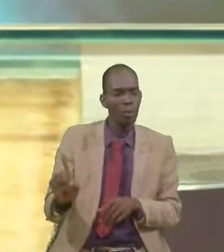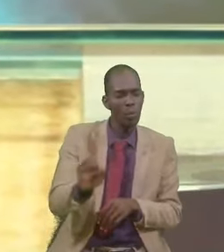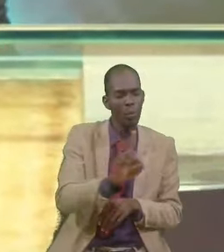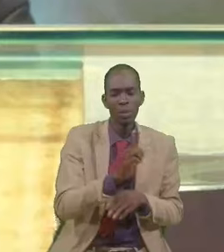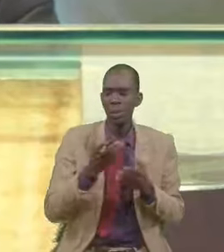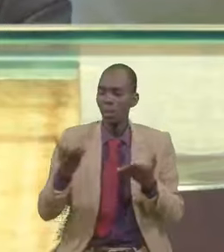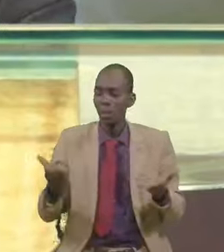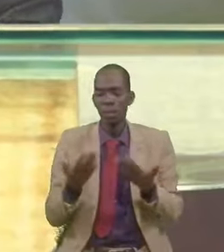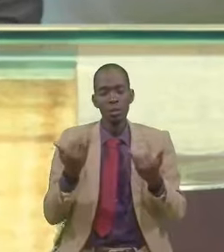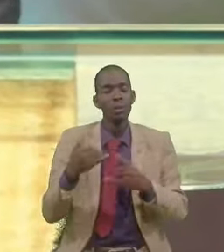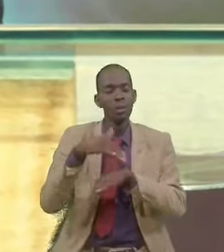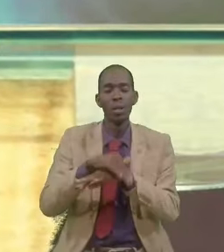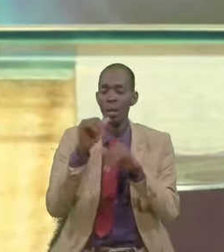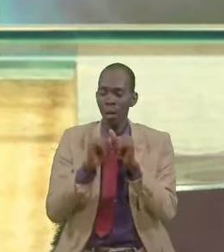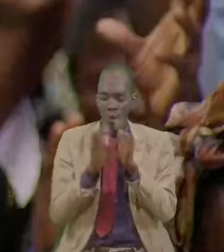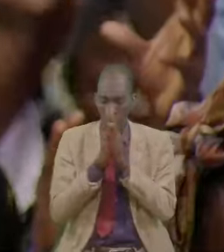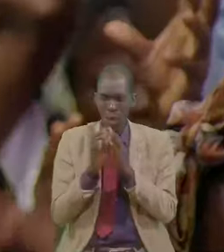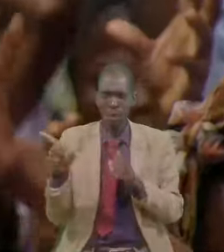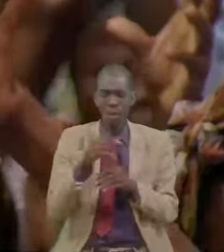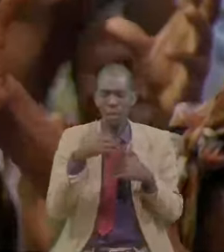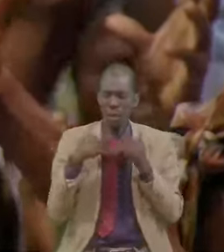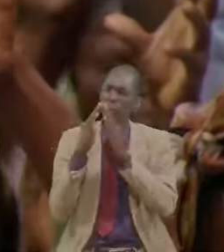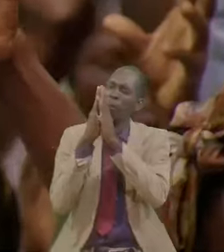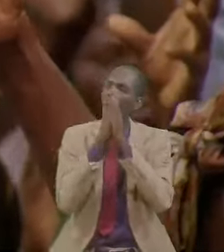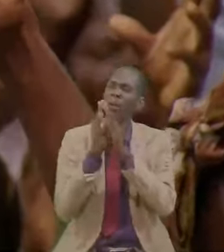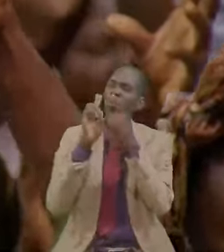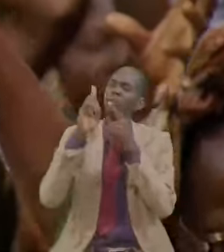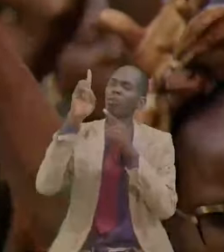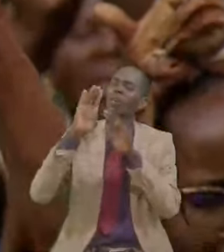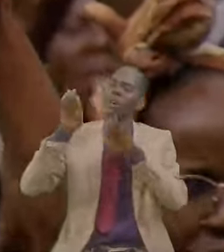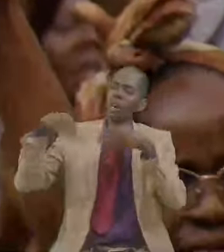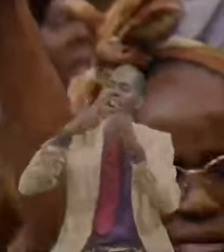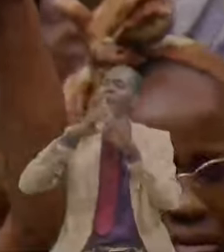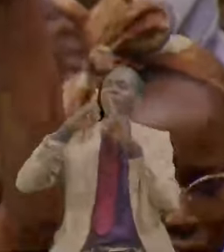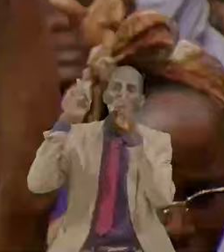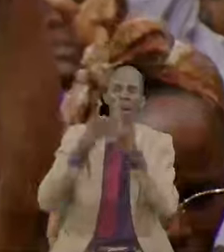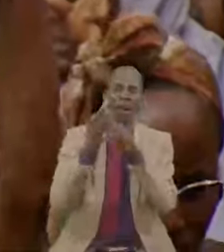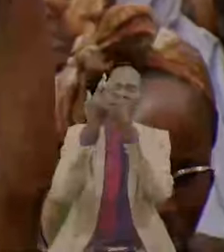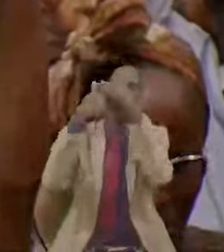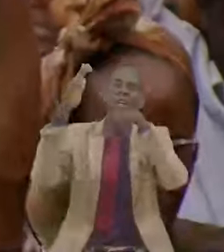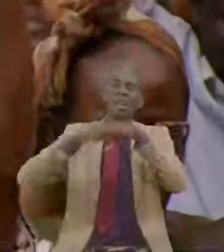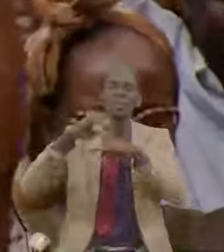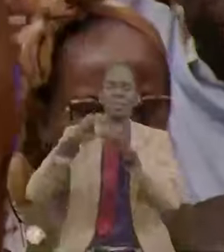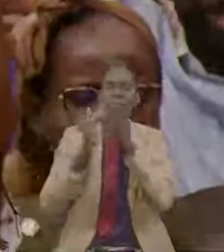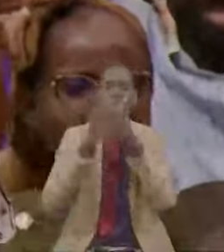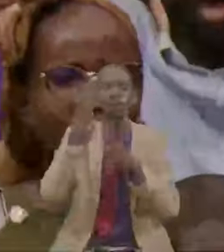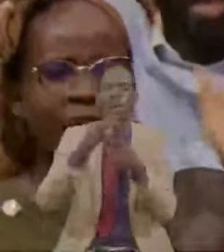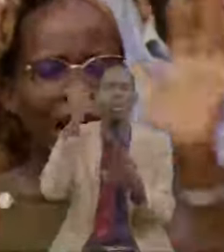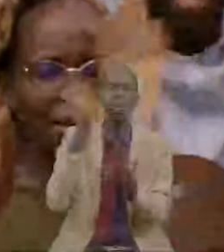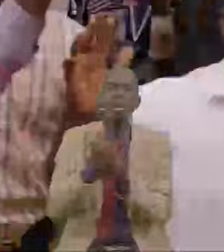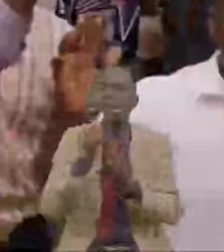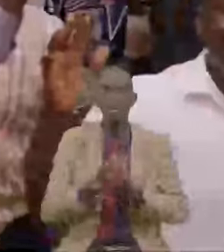ce soir, toute prière faite à toi, donne amen depuis le ciel au nom de